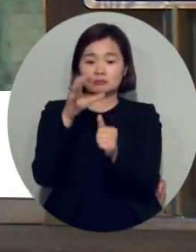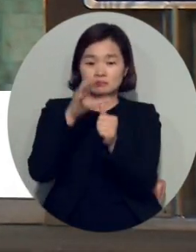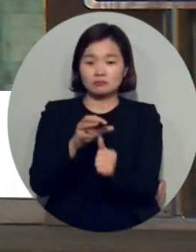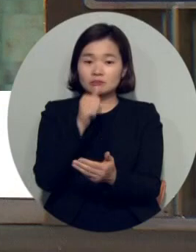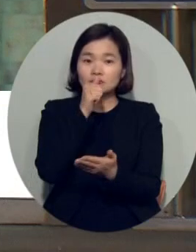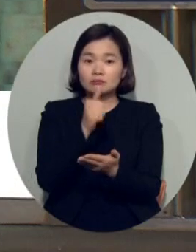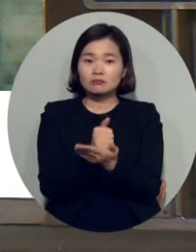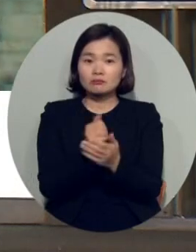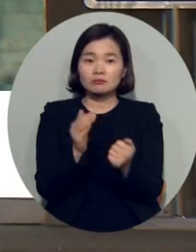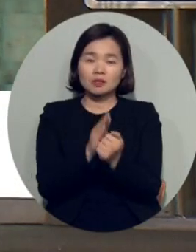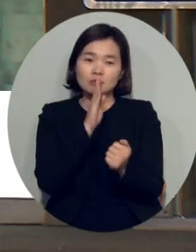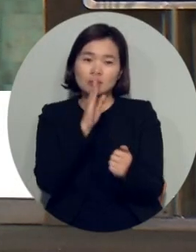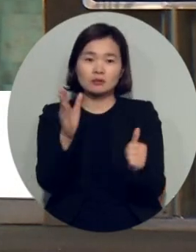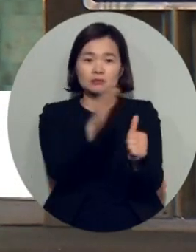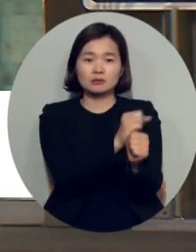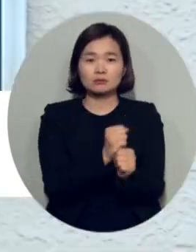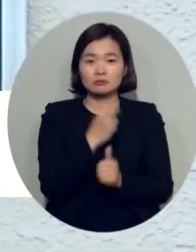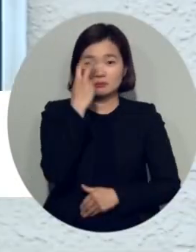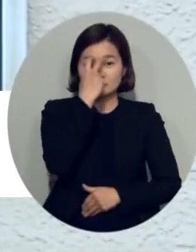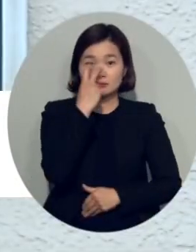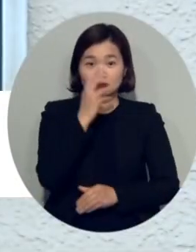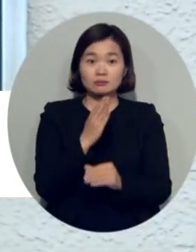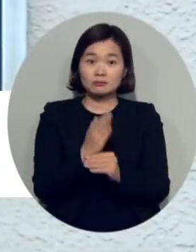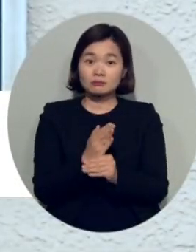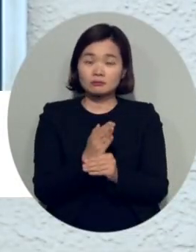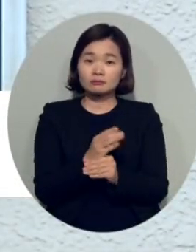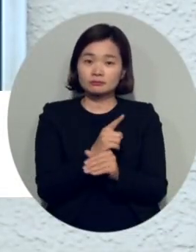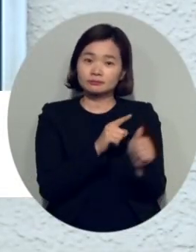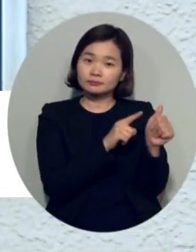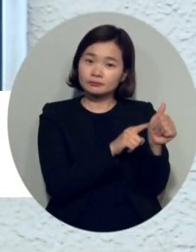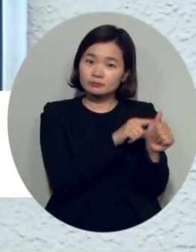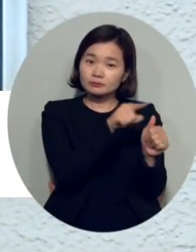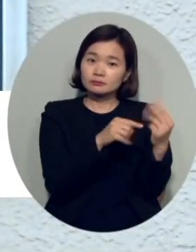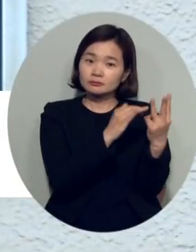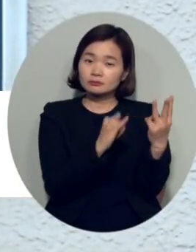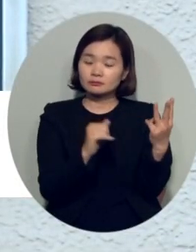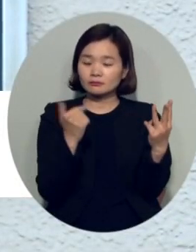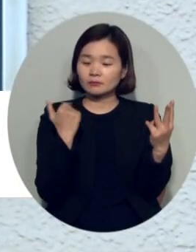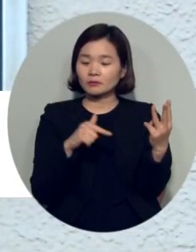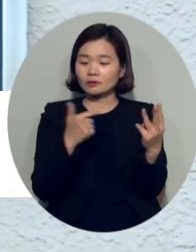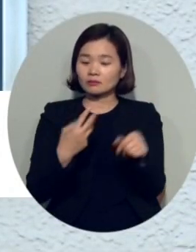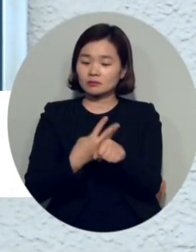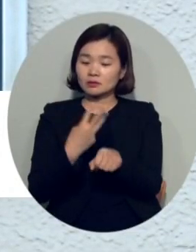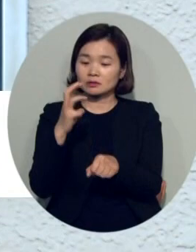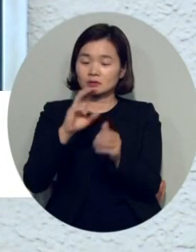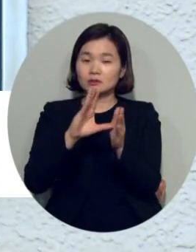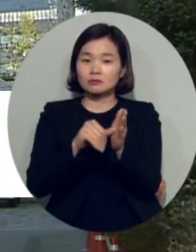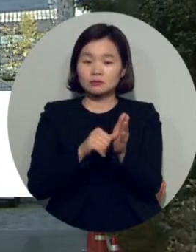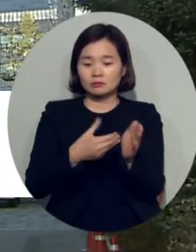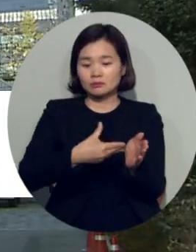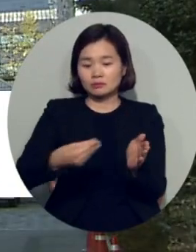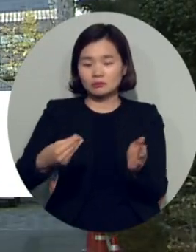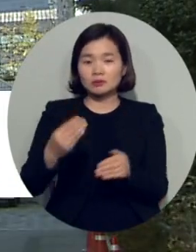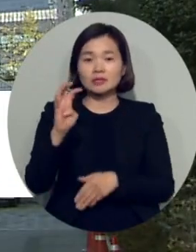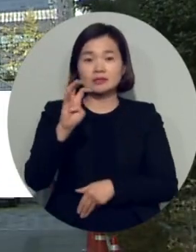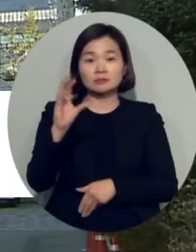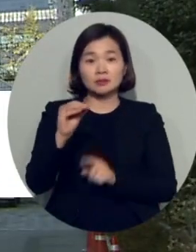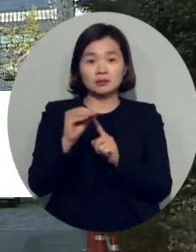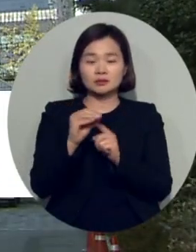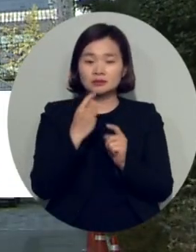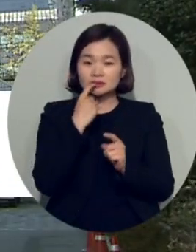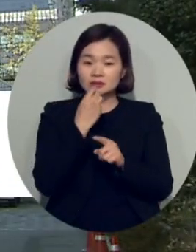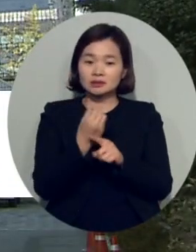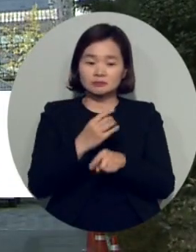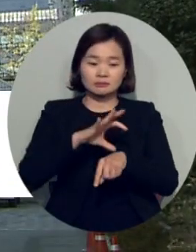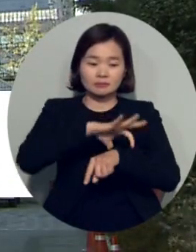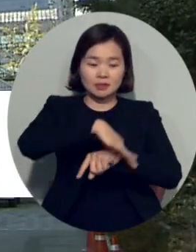혐의로 현행범으로 붙잡아 조사하고 있습니다. A군 등은 어제 오후 3시 반쯤 빌려간 40만 원 상당의